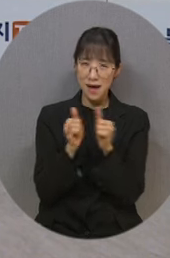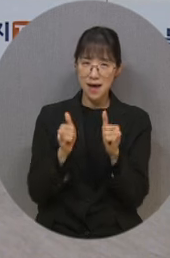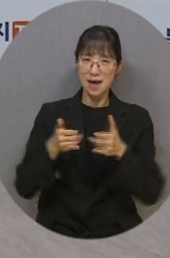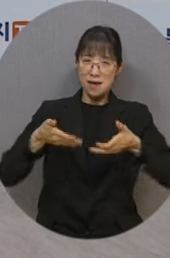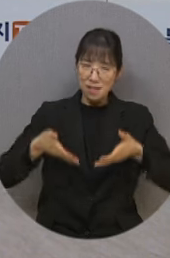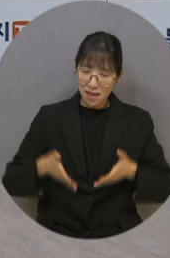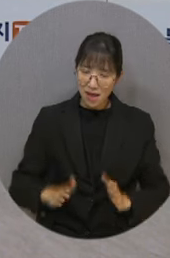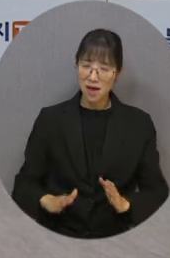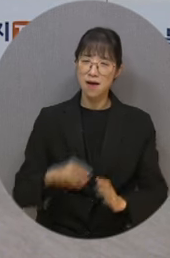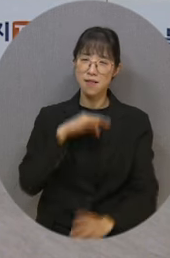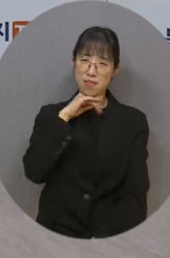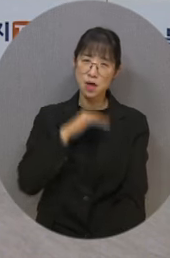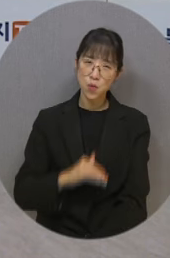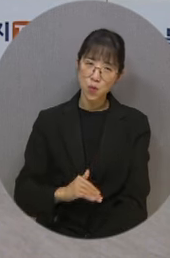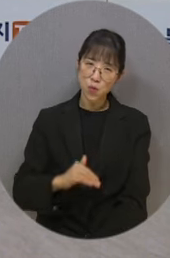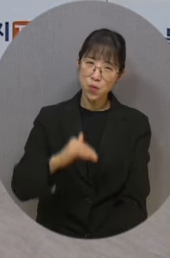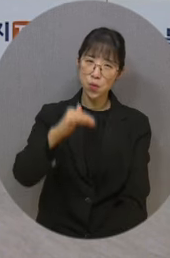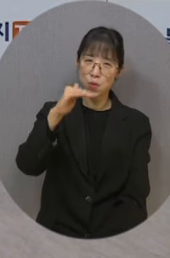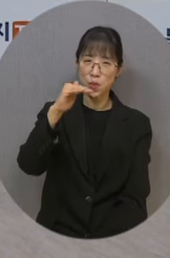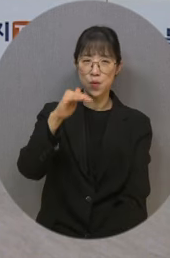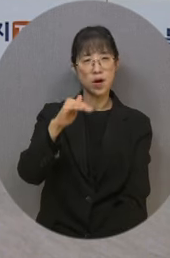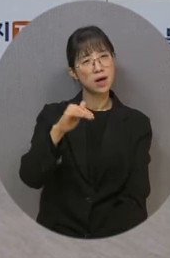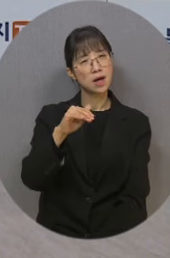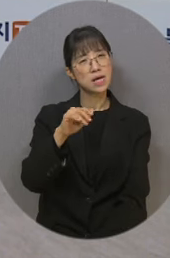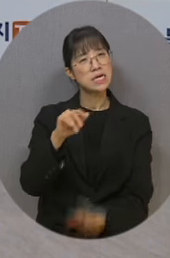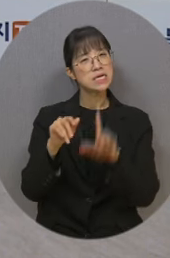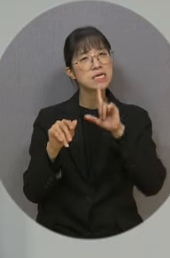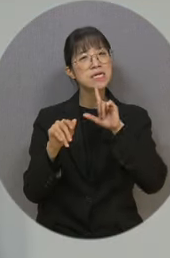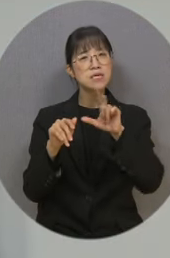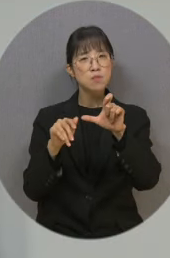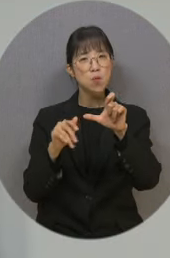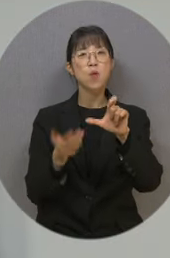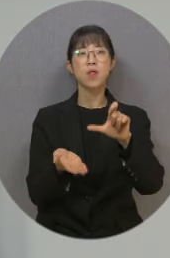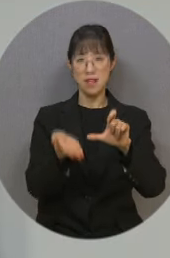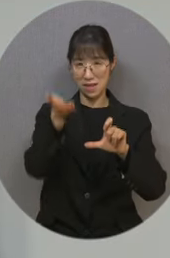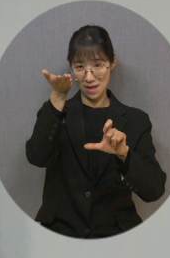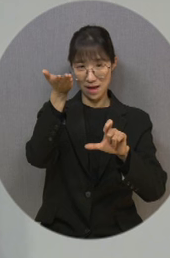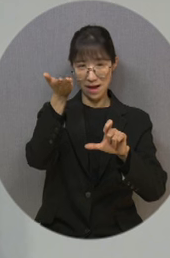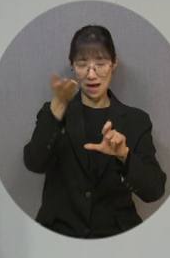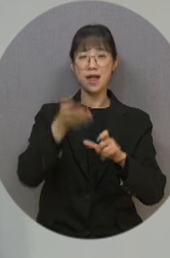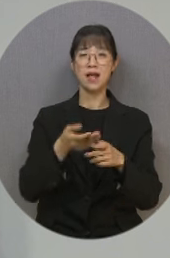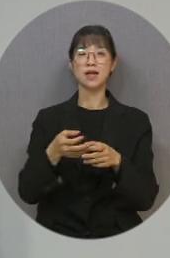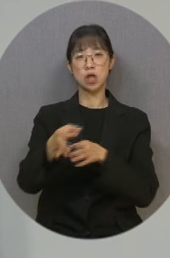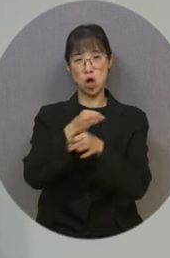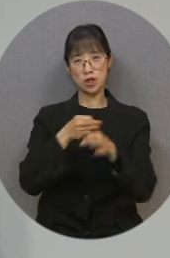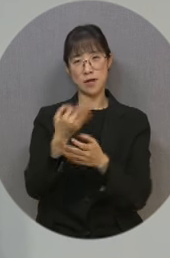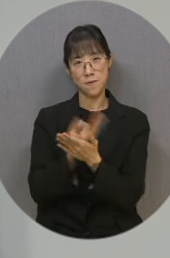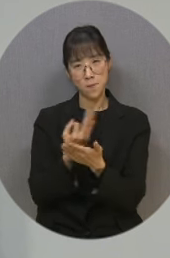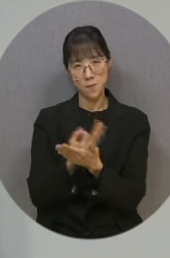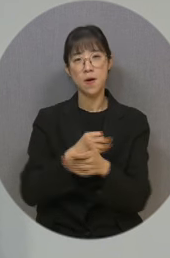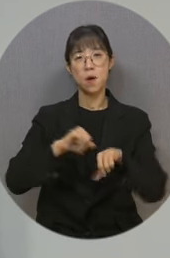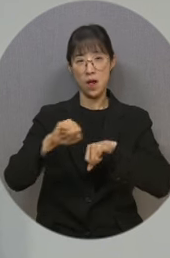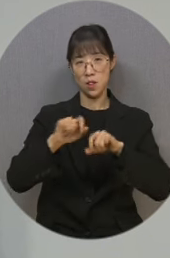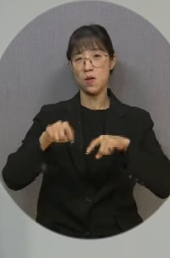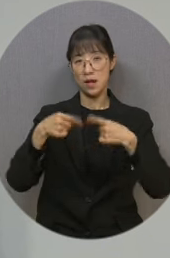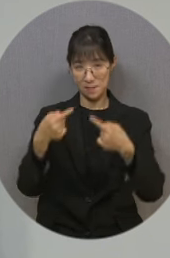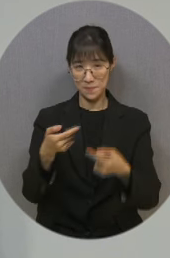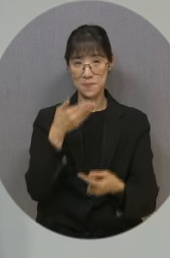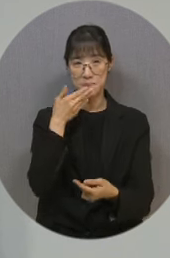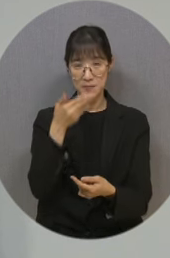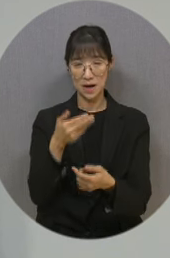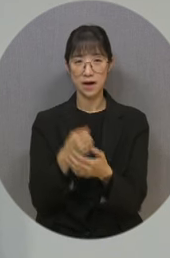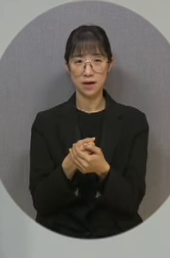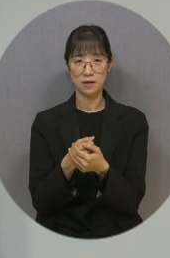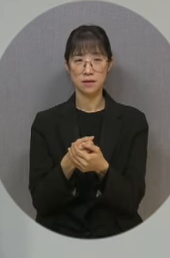일정 나이가 됩니다 보통 한 15세 이상이 되면 이제 경제 활동에 참여하게 되는 그런 나이가 되는데요